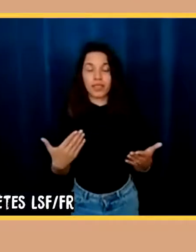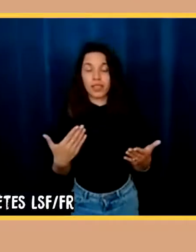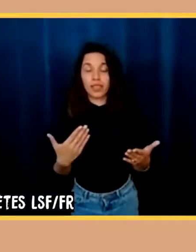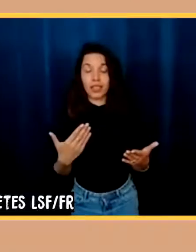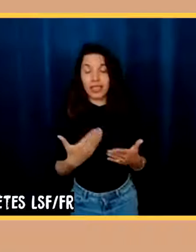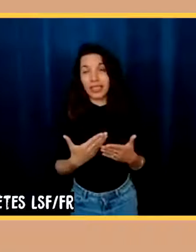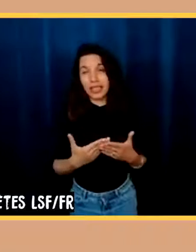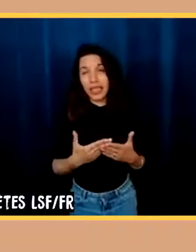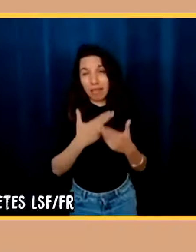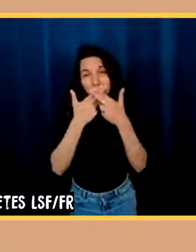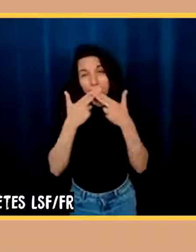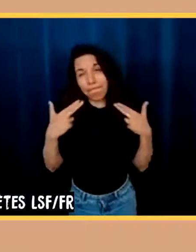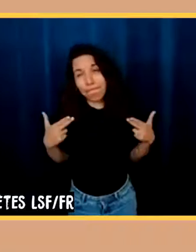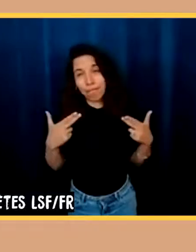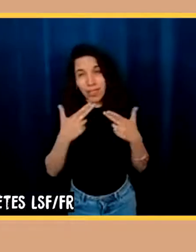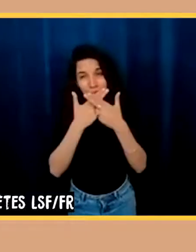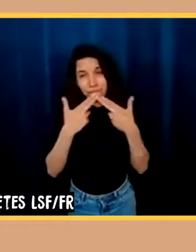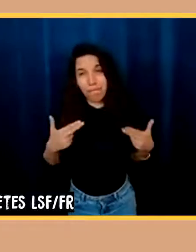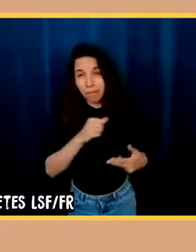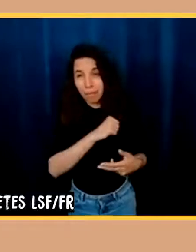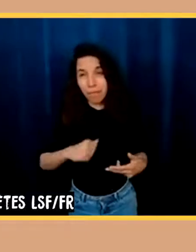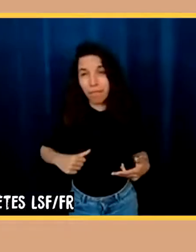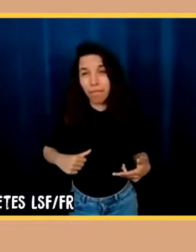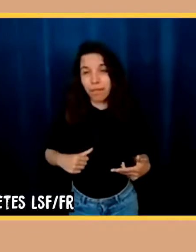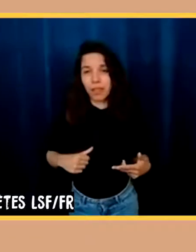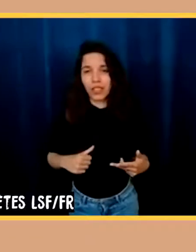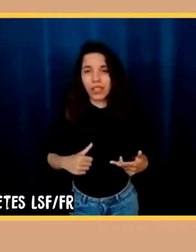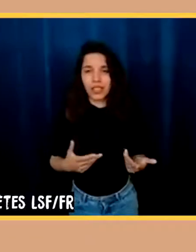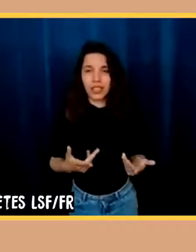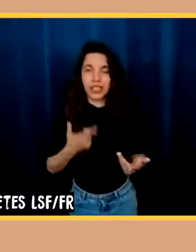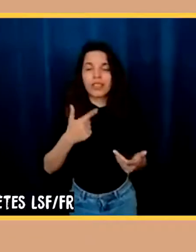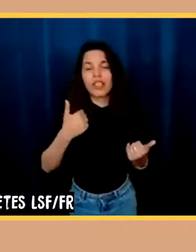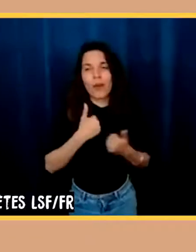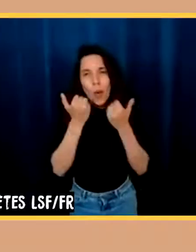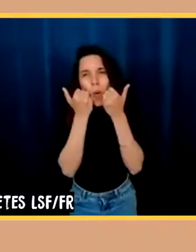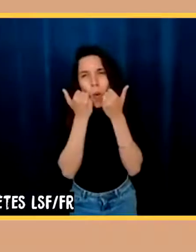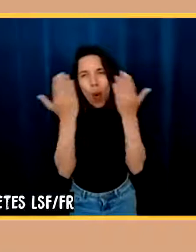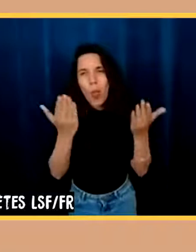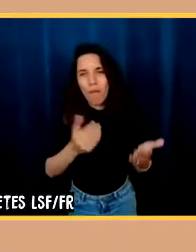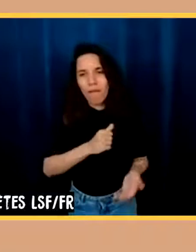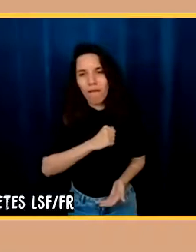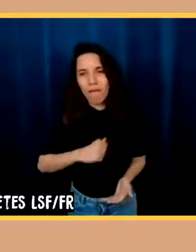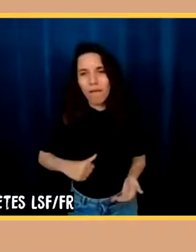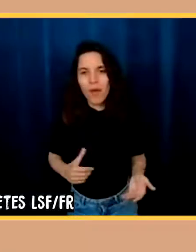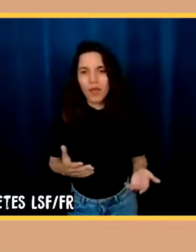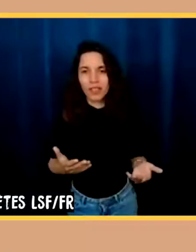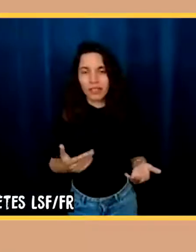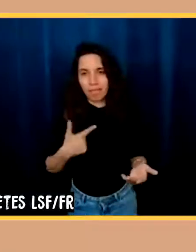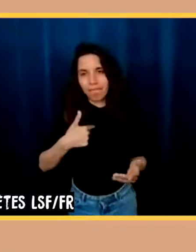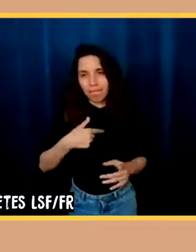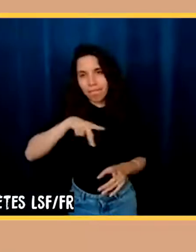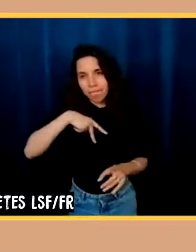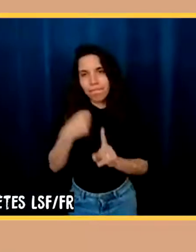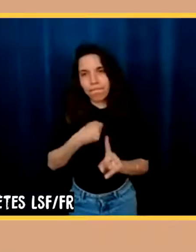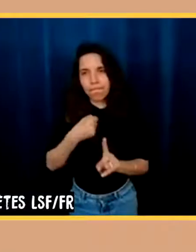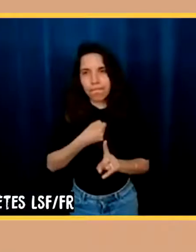énormément de tabous autour de ce sujet. Donc la fameuse chouma dont je parle et que je, enfin, c'est vraiment mon combat